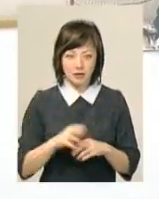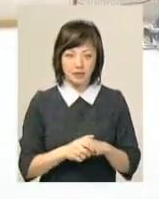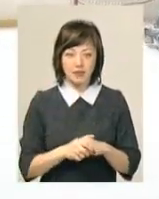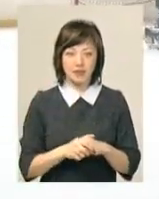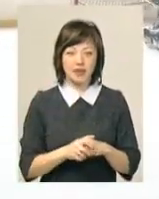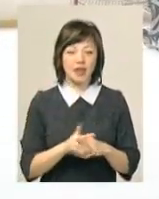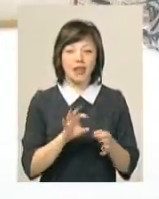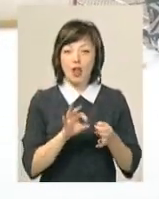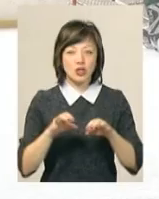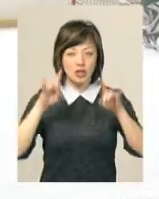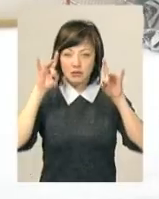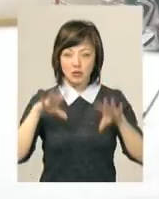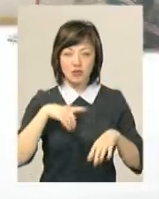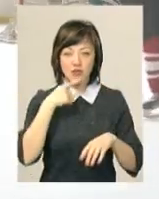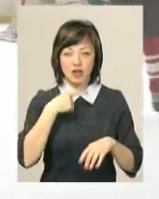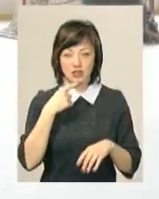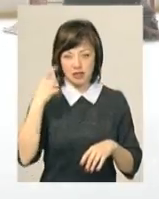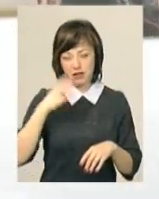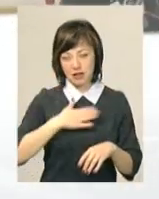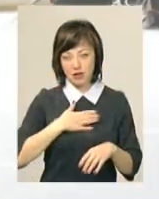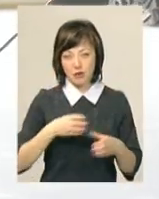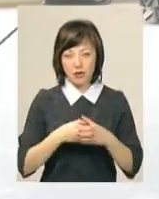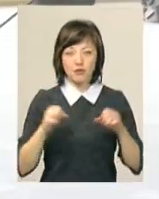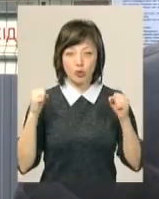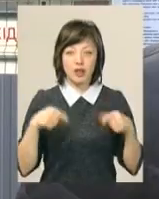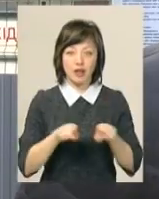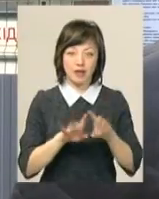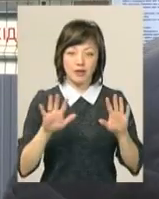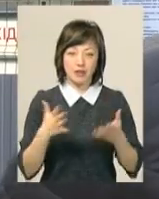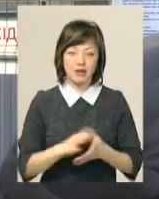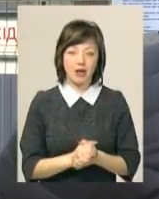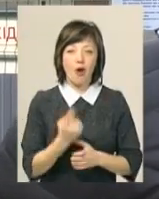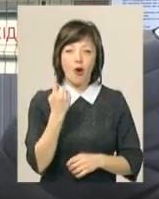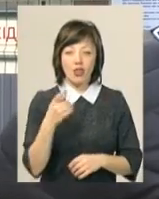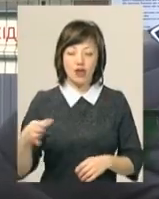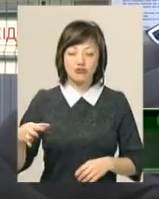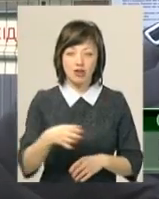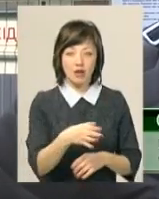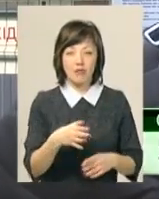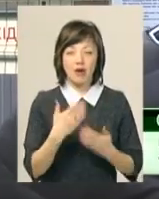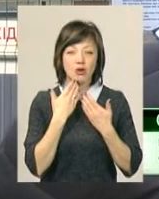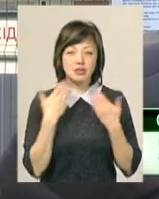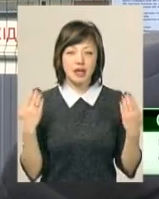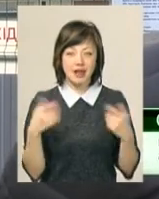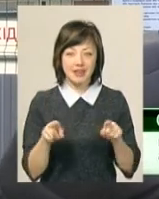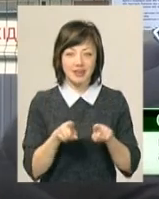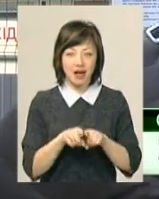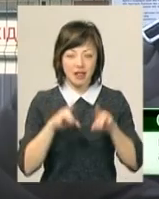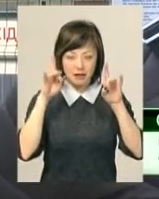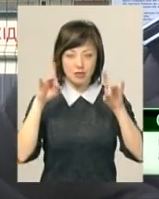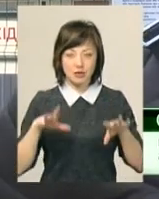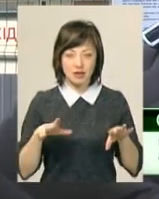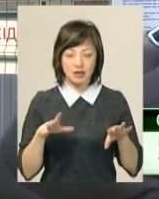Нелогічно і несподівано, каже Сергій Мандзій, але в спорті таке трапляється. Одна «Шайба», ось ця остання така курйозна, вона